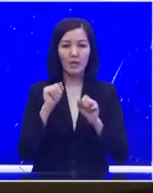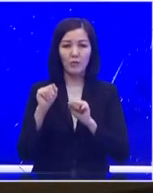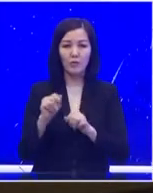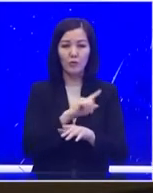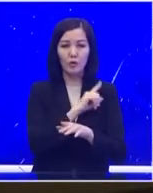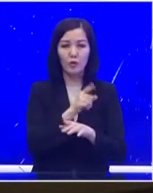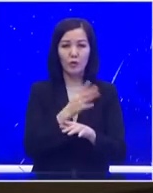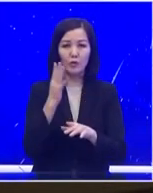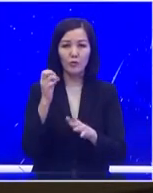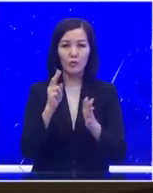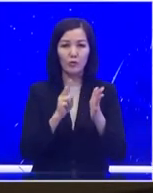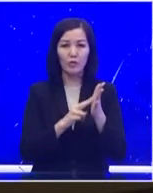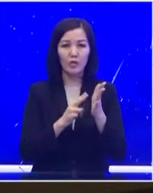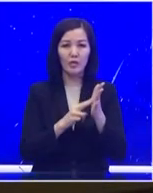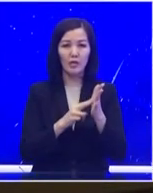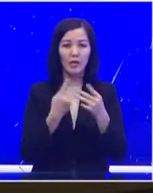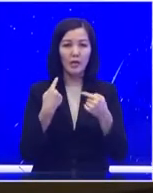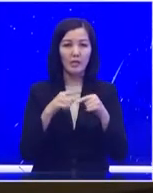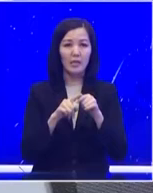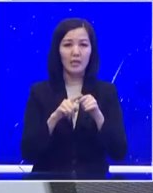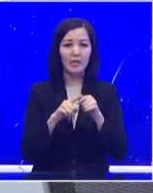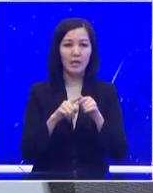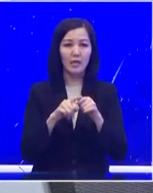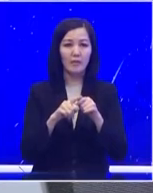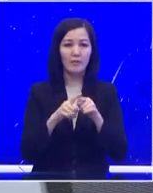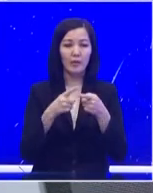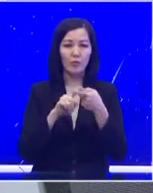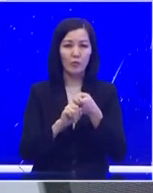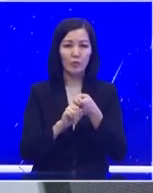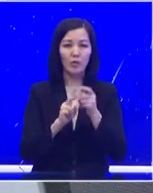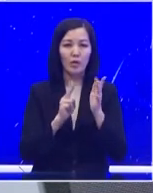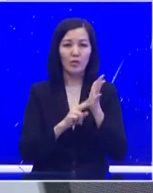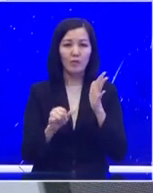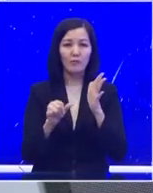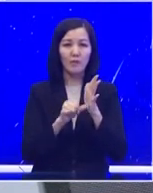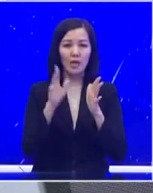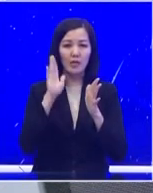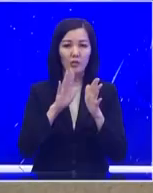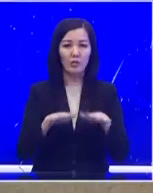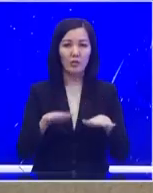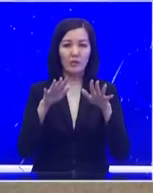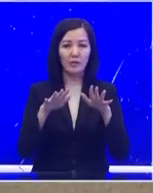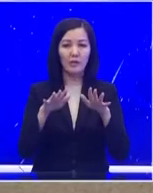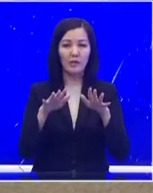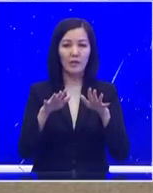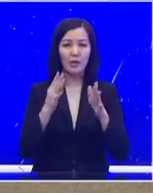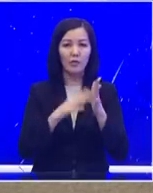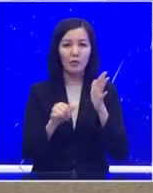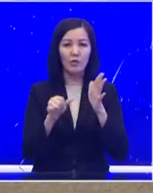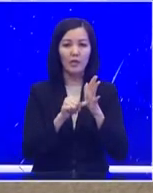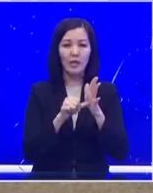407 гидротехникалық құрылым іске қосылды. 76 су қоймасы мен тасқын қаупін өлшейтін 96 арнайы бекет